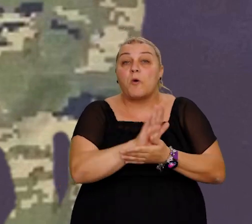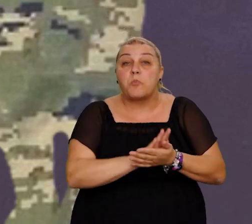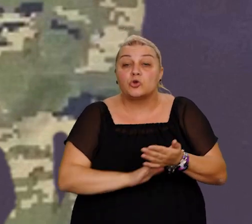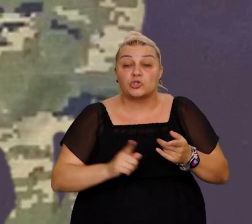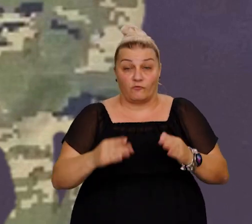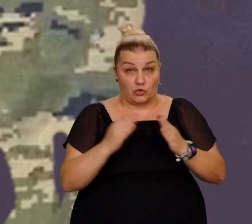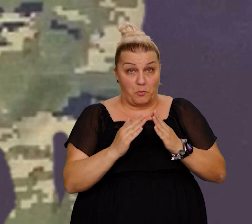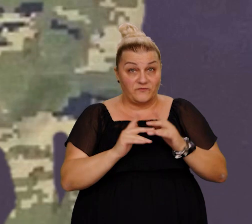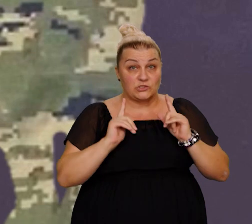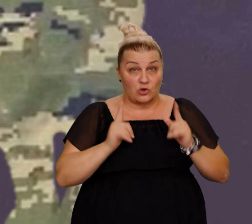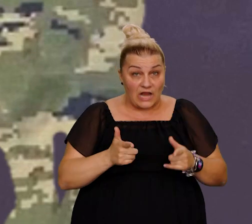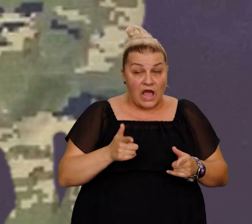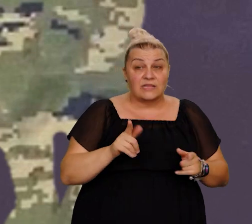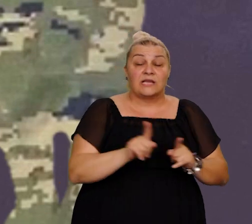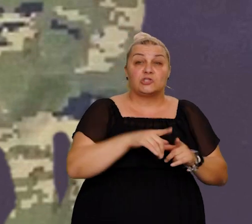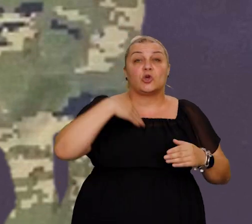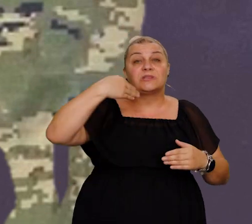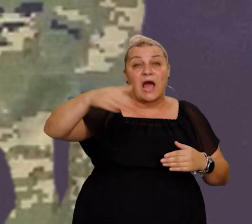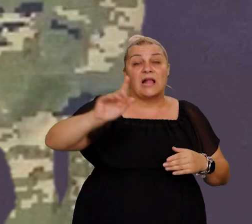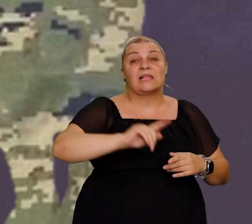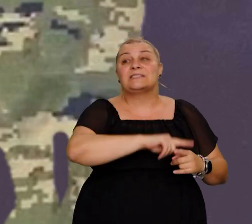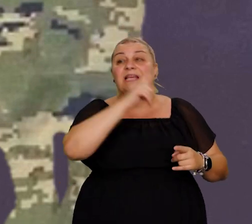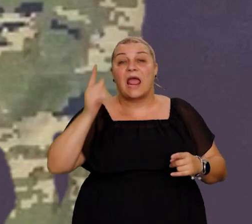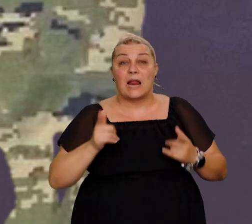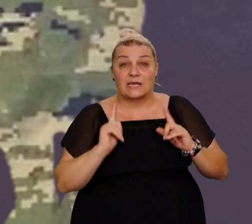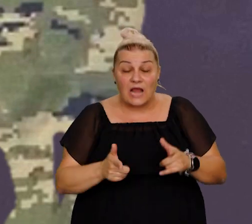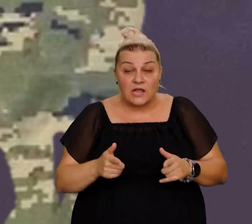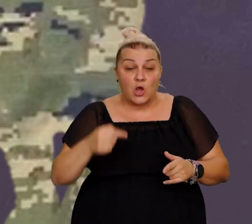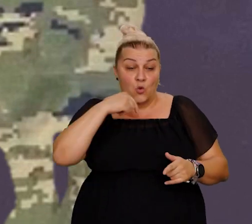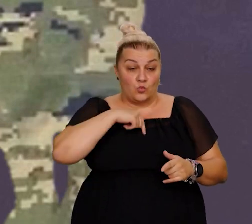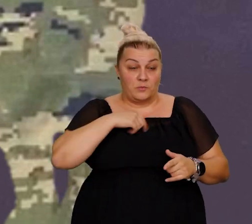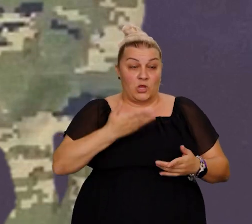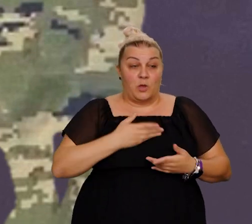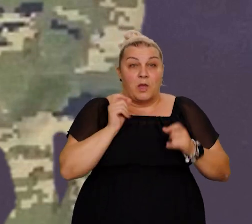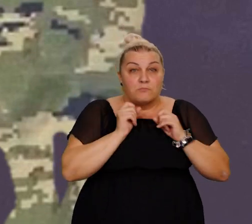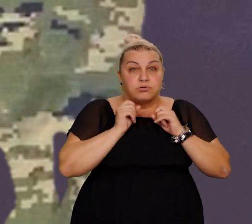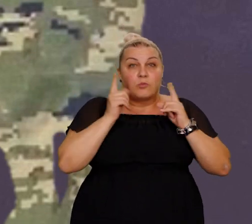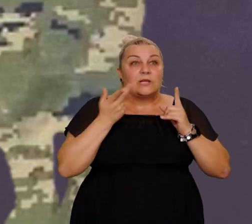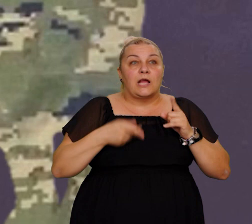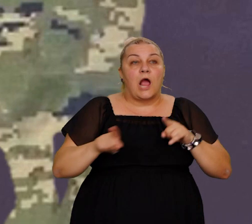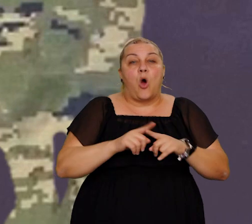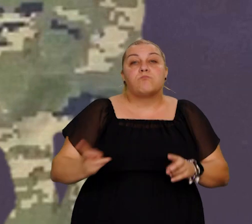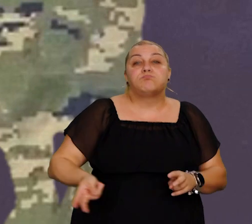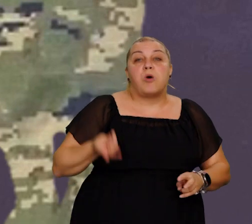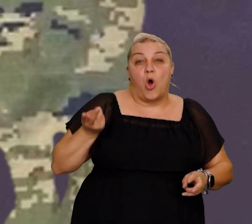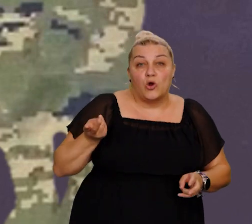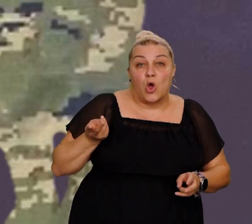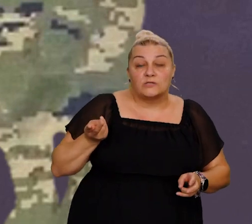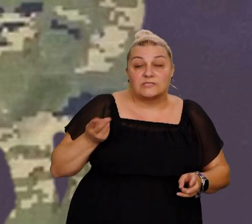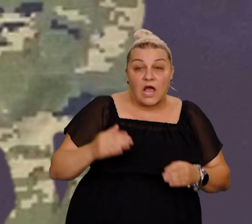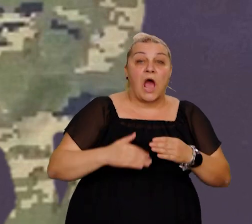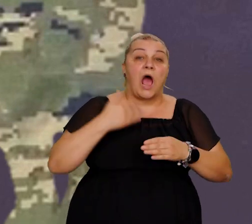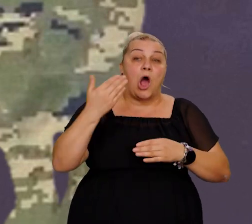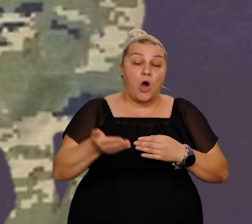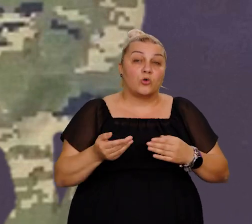pogotovo početak Domovinskog rata i poslije toga cijeli Domovinski rat u meni osobno prvo budi ponos jedan, a poslije toga